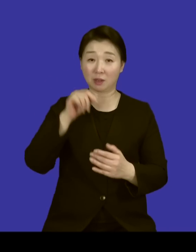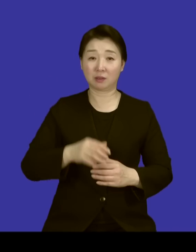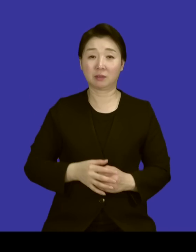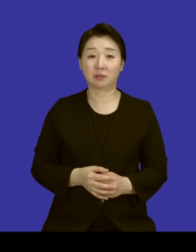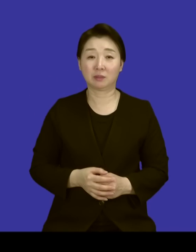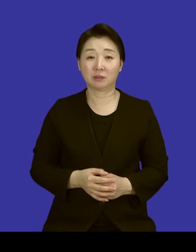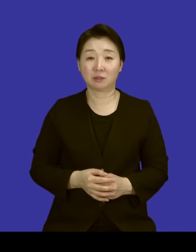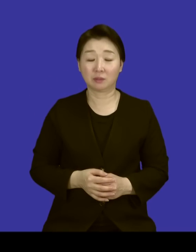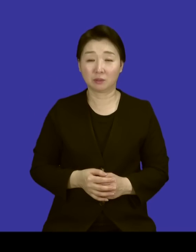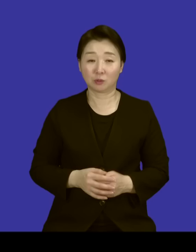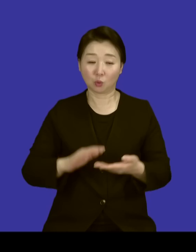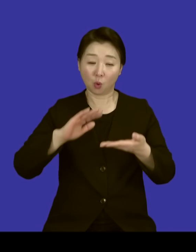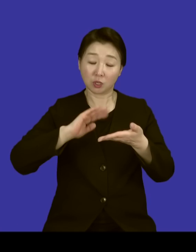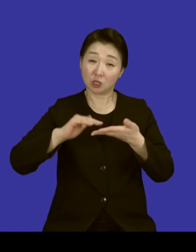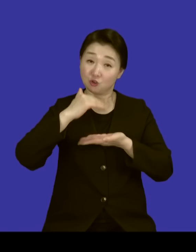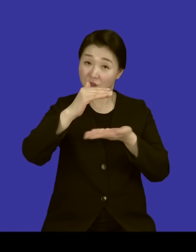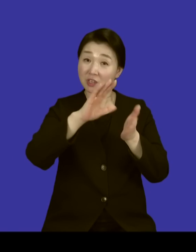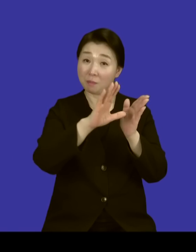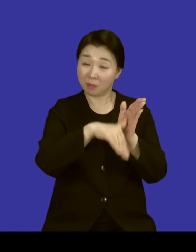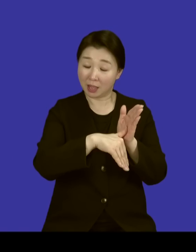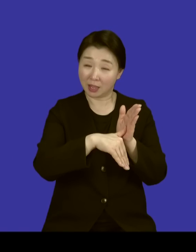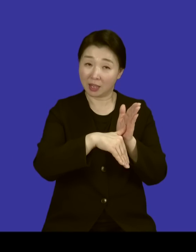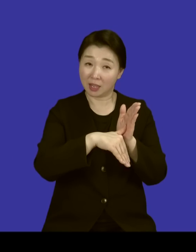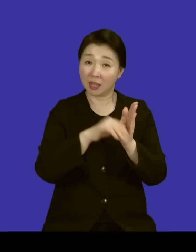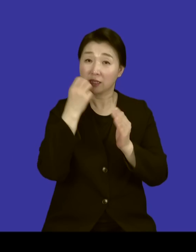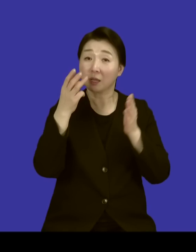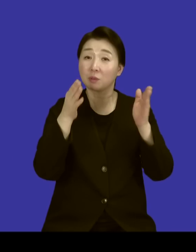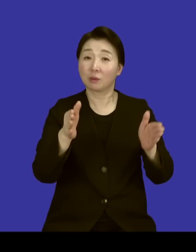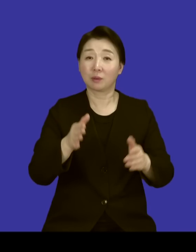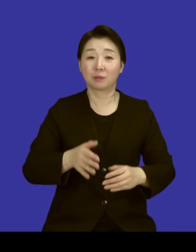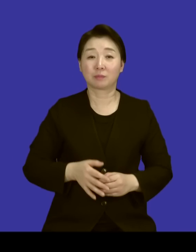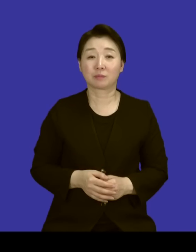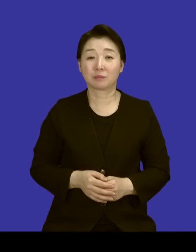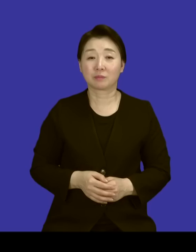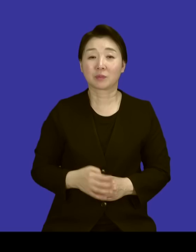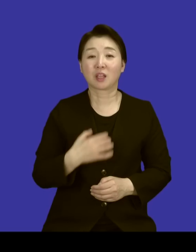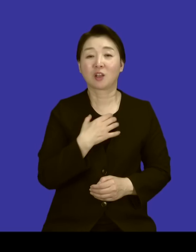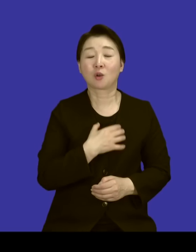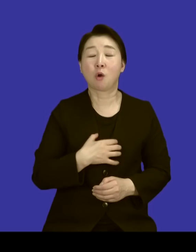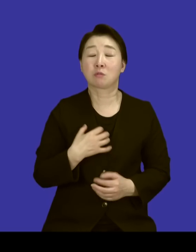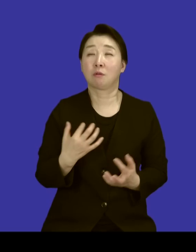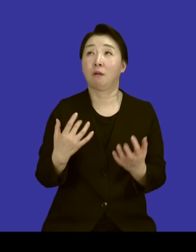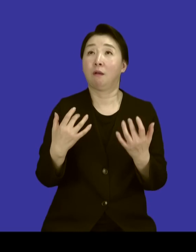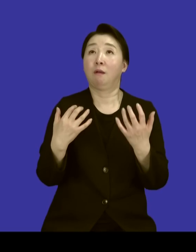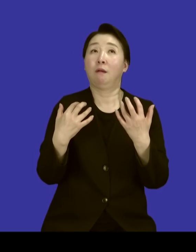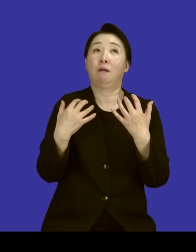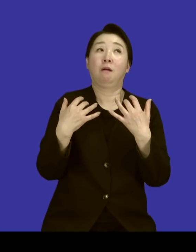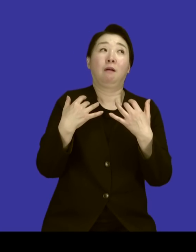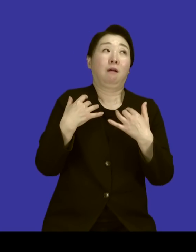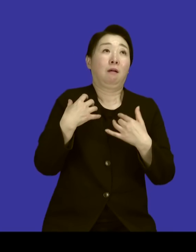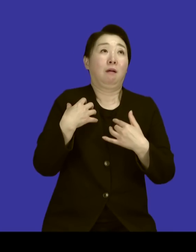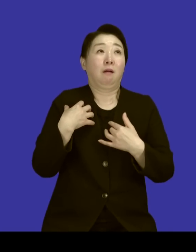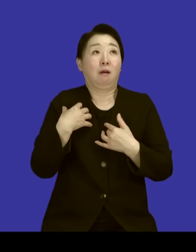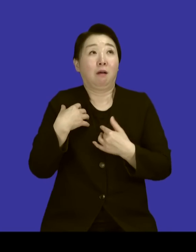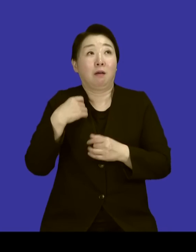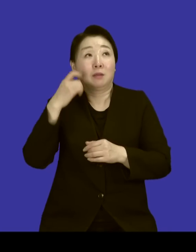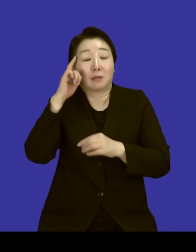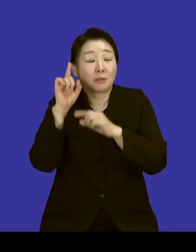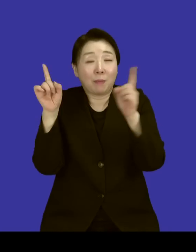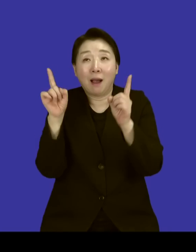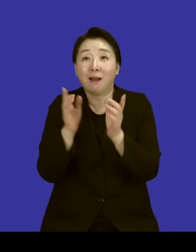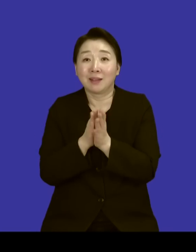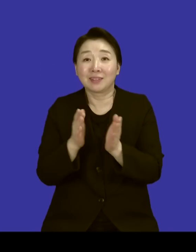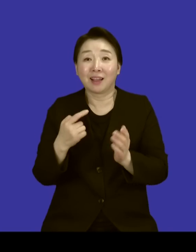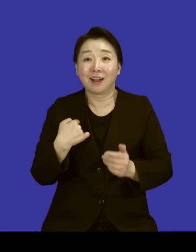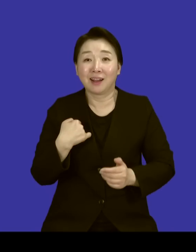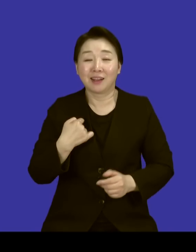이렇게 인수인계하는 과정을 석 달을 거치는데 예, 예. 걱정이 오는 거예요. 그렇죠. 정신이 이제 좀 들기 이제 현실로 오는 거죠.